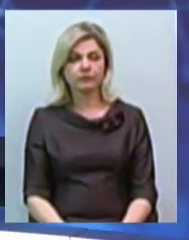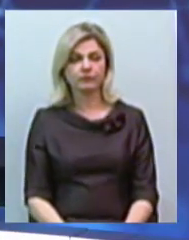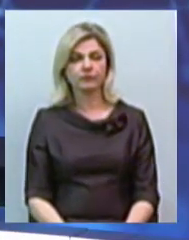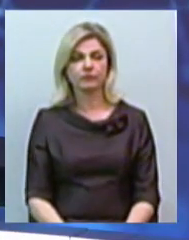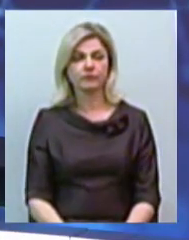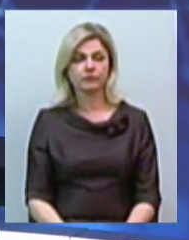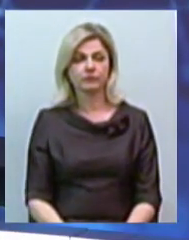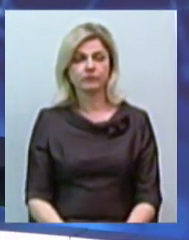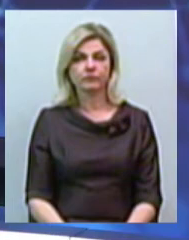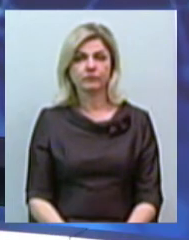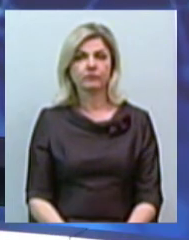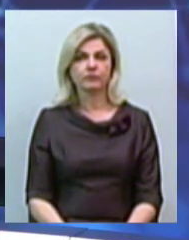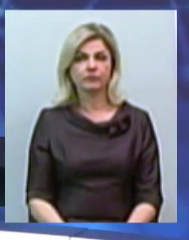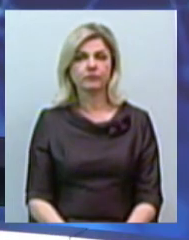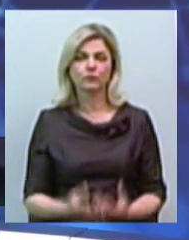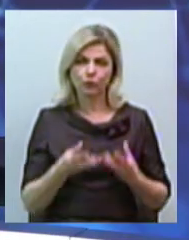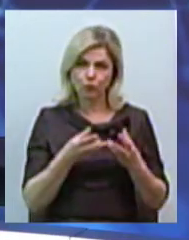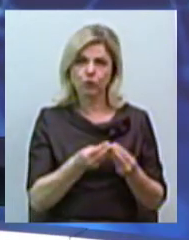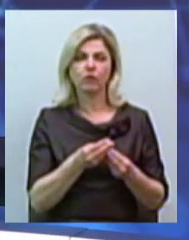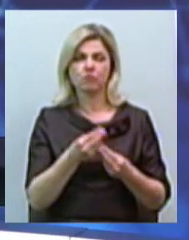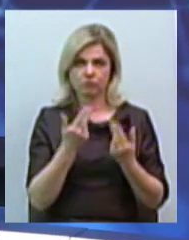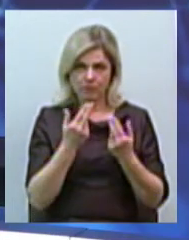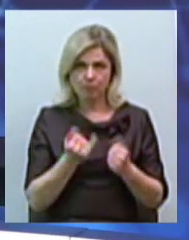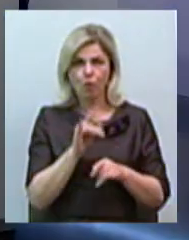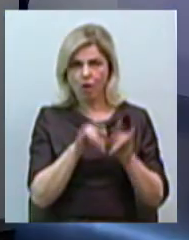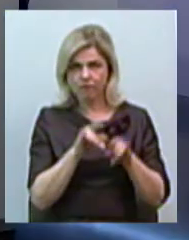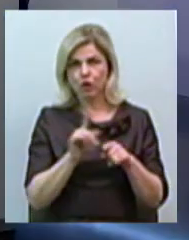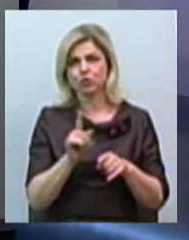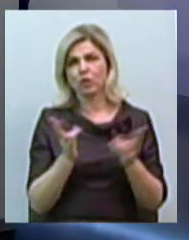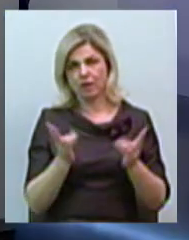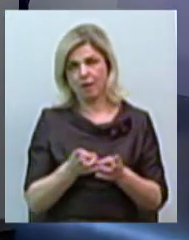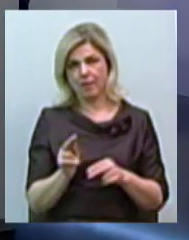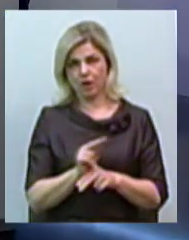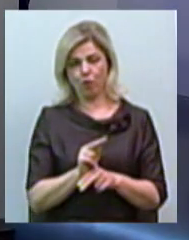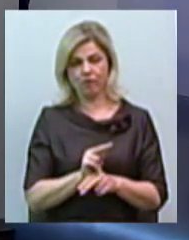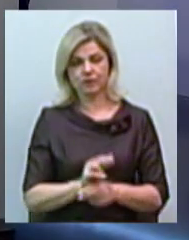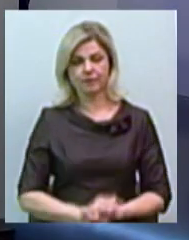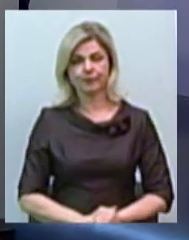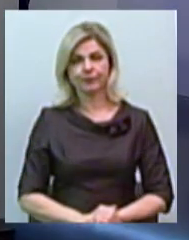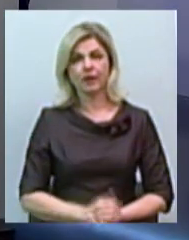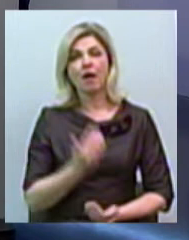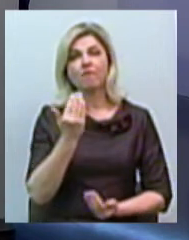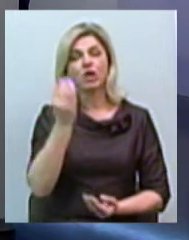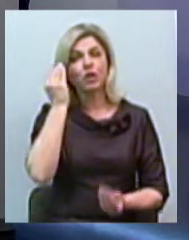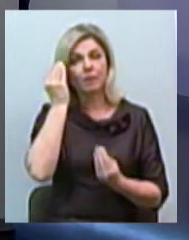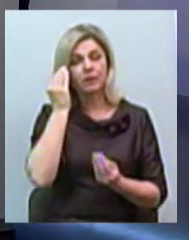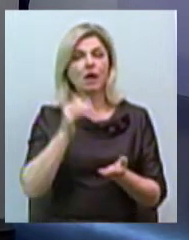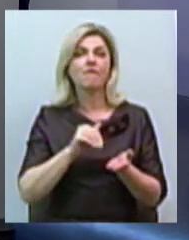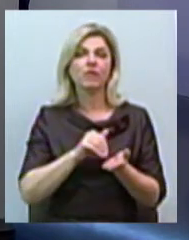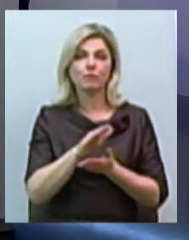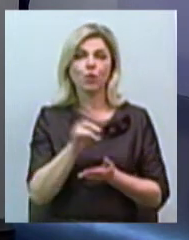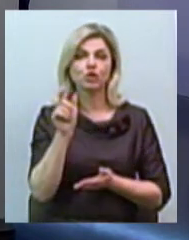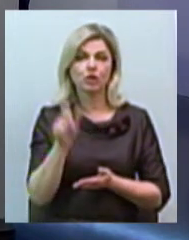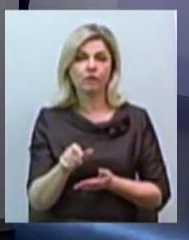переконати в тому, що треба лікуватися. Що потрібно лікуватися. Ольга, на вашу думку, відмова чоловіка,